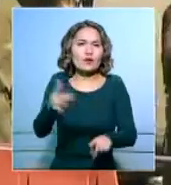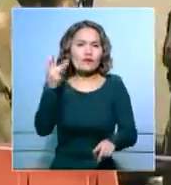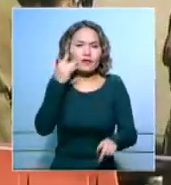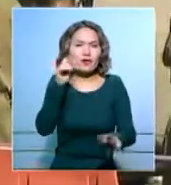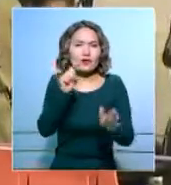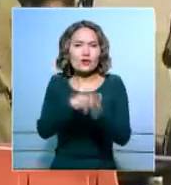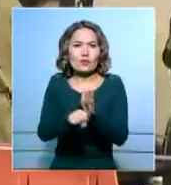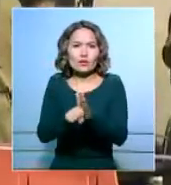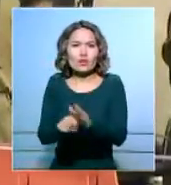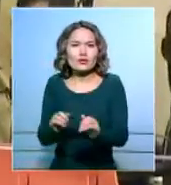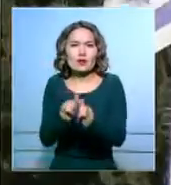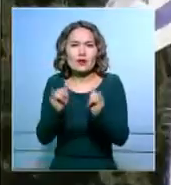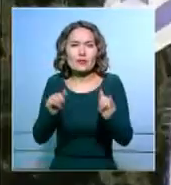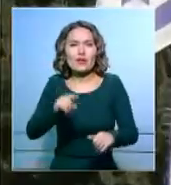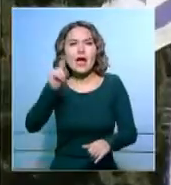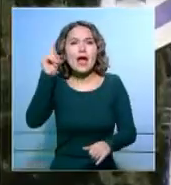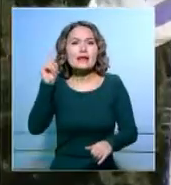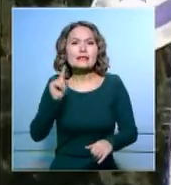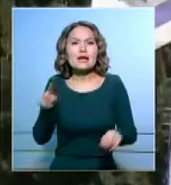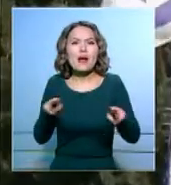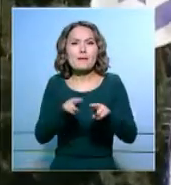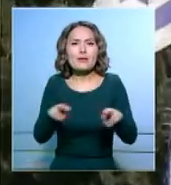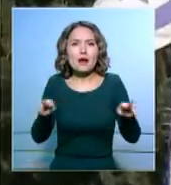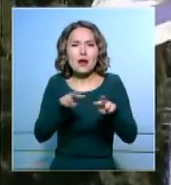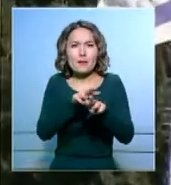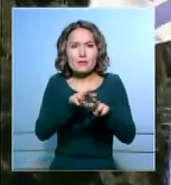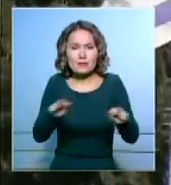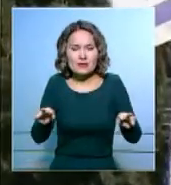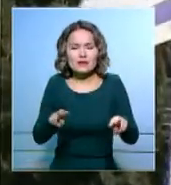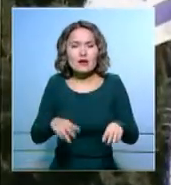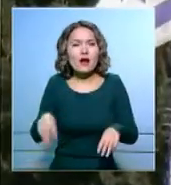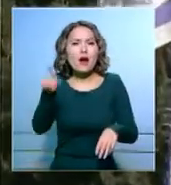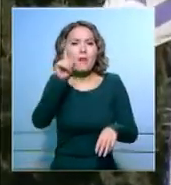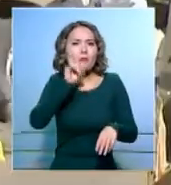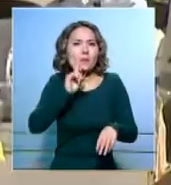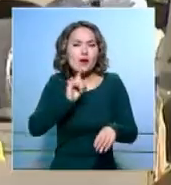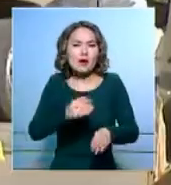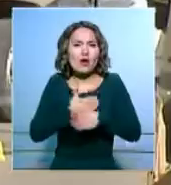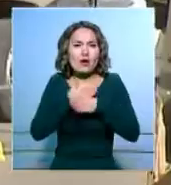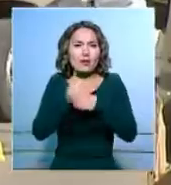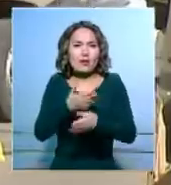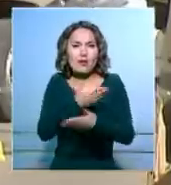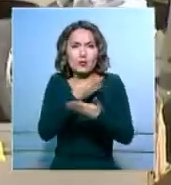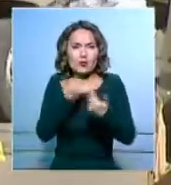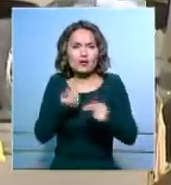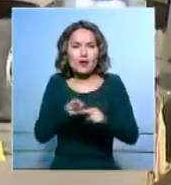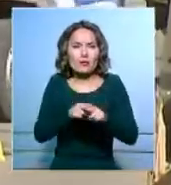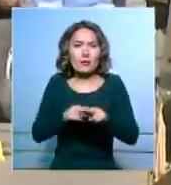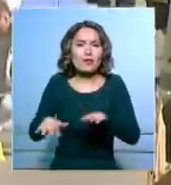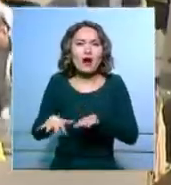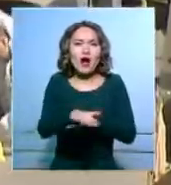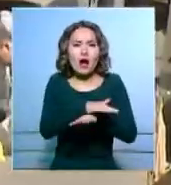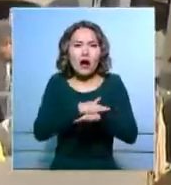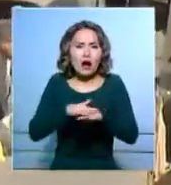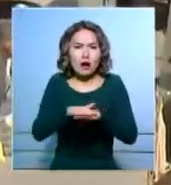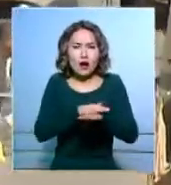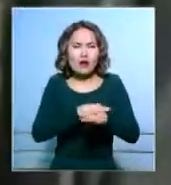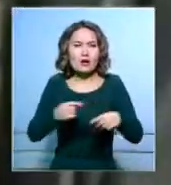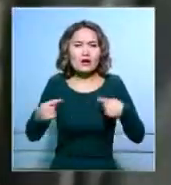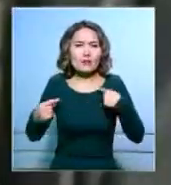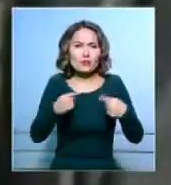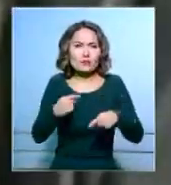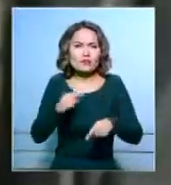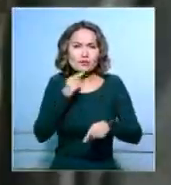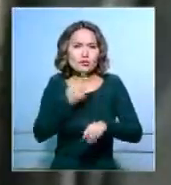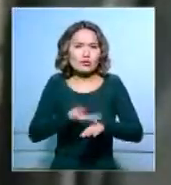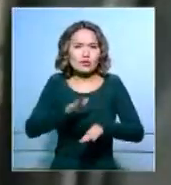жүр. Осыған байланысты Израиль премьер-министрі шара қолданбай отырған Палестина автономиясының басшысын айыптап, халықаралық ұйымдарды ел билігіне